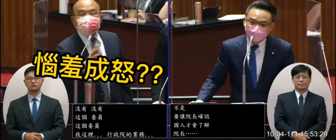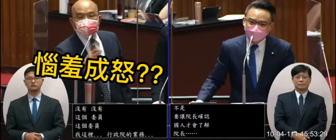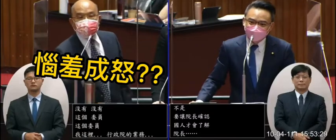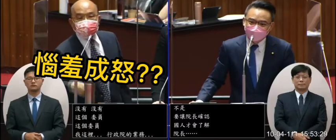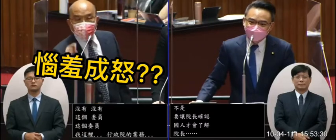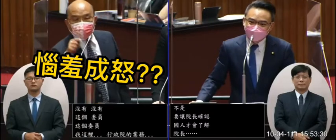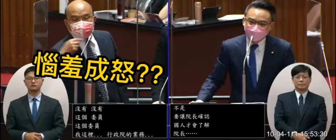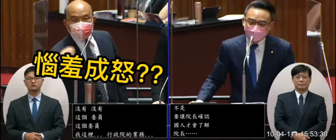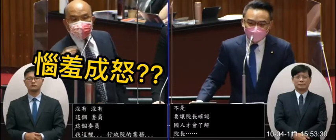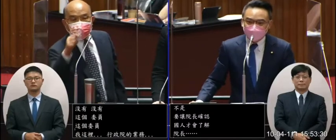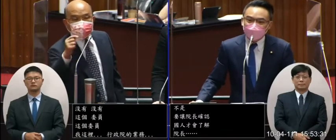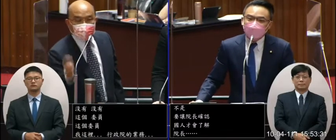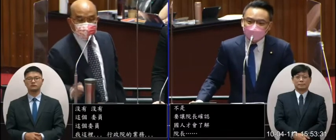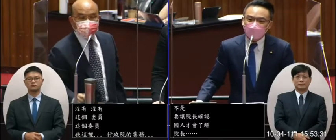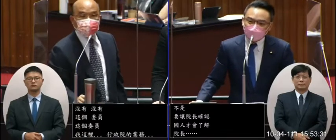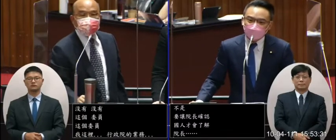好，谢谢。